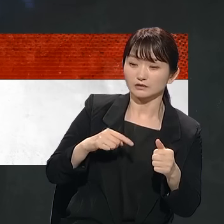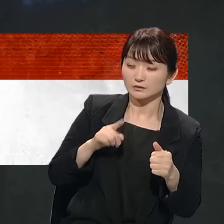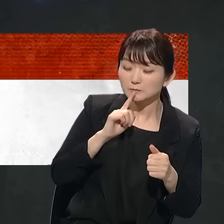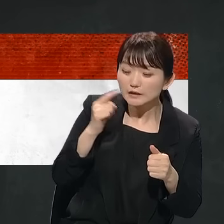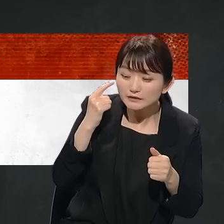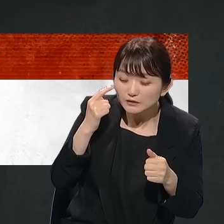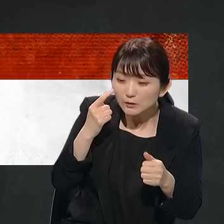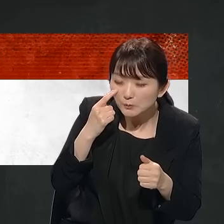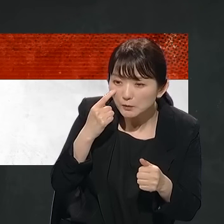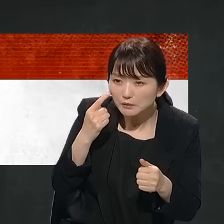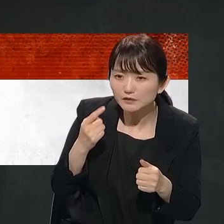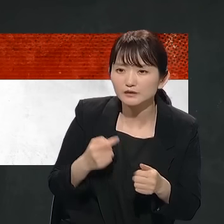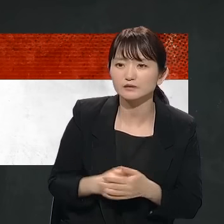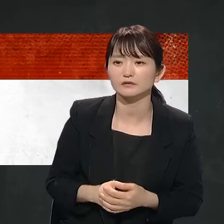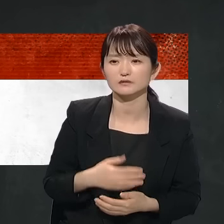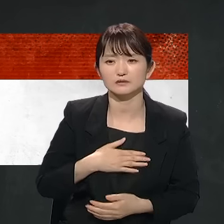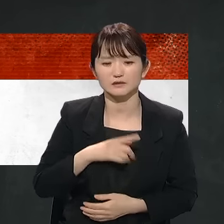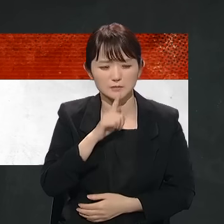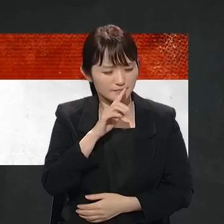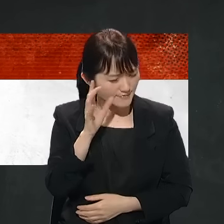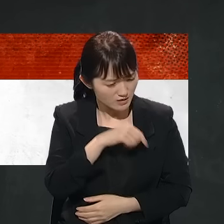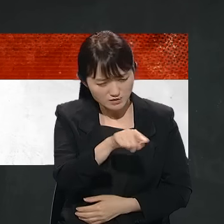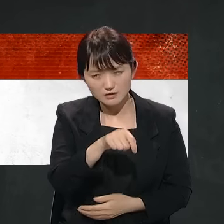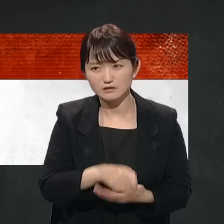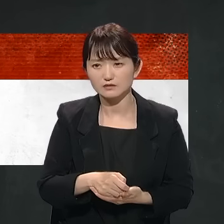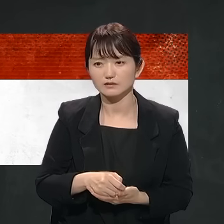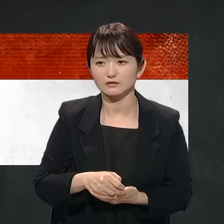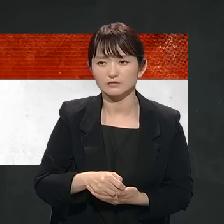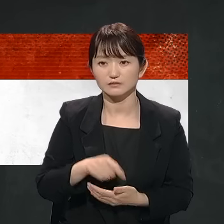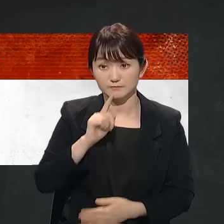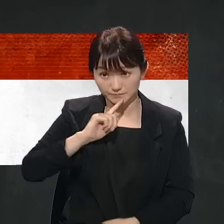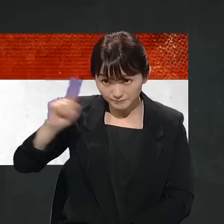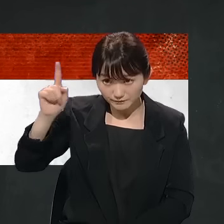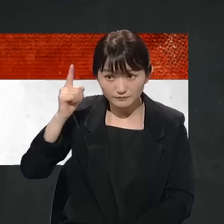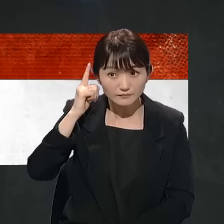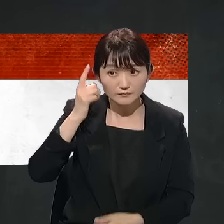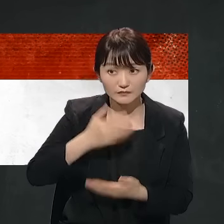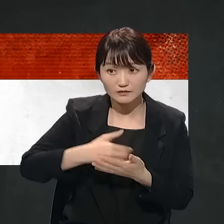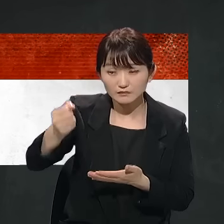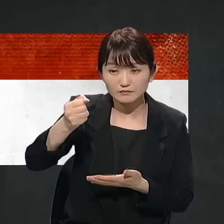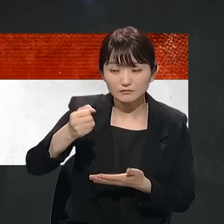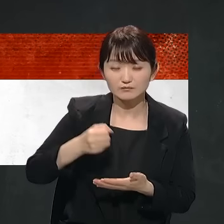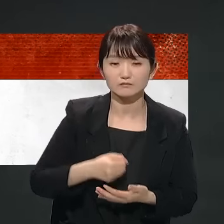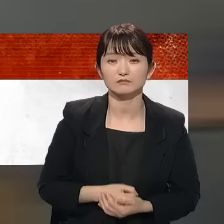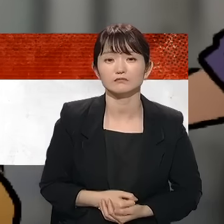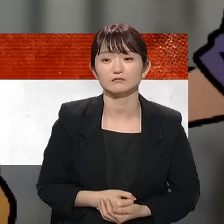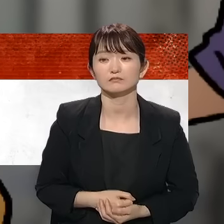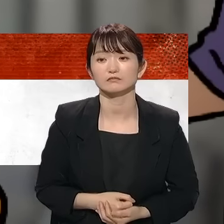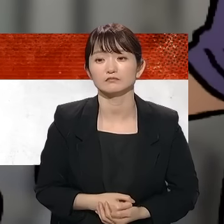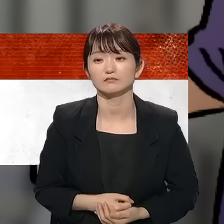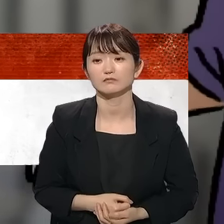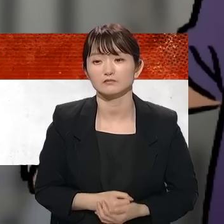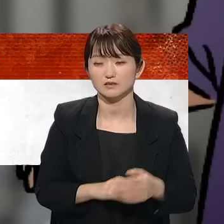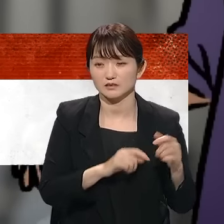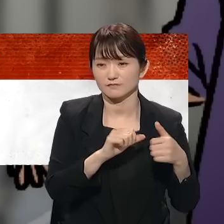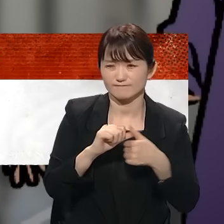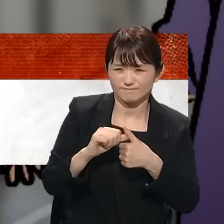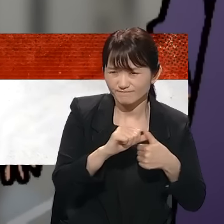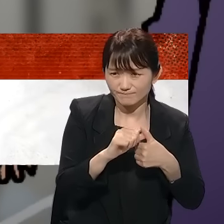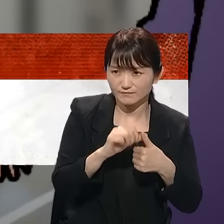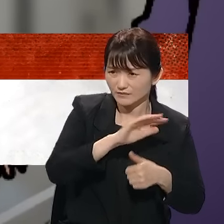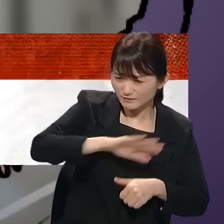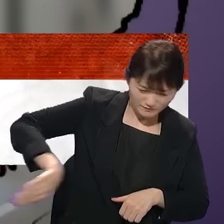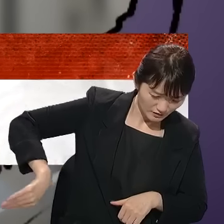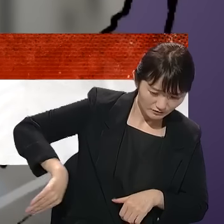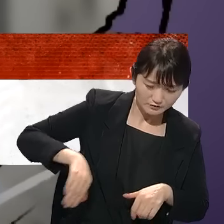제 말 좀 들어보세요. 그러고, 나는 할 말 없다. 신고를 하려고 핸드폰을 꺼냈더니 제 전화를 뺐더라고요. 욱신작심 좀 하다가 저를